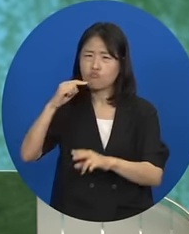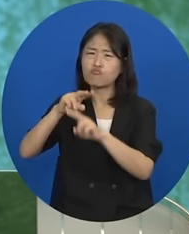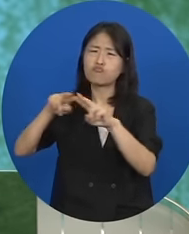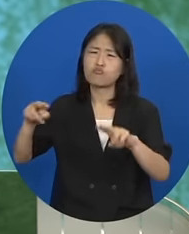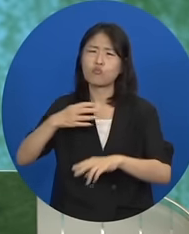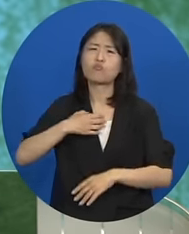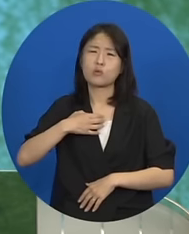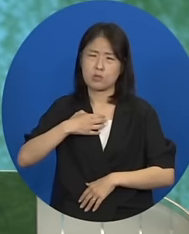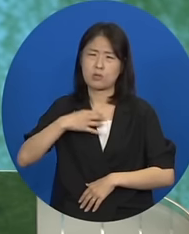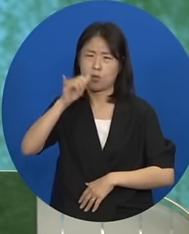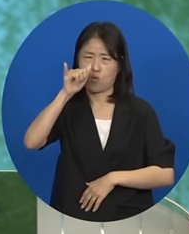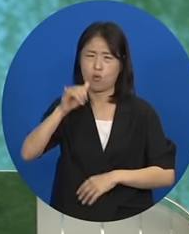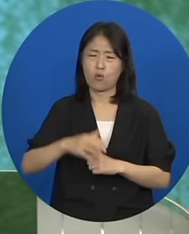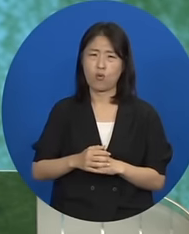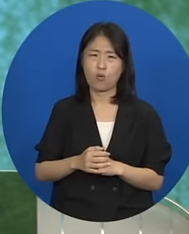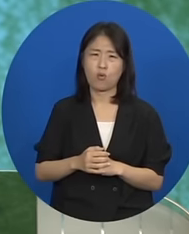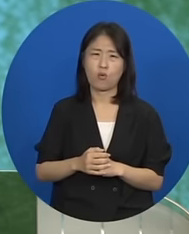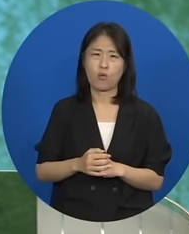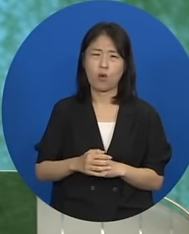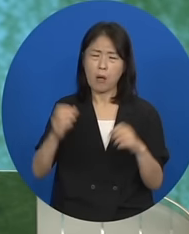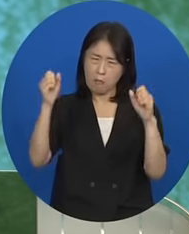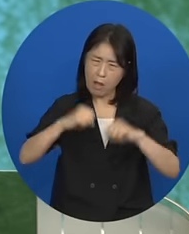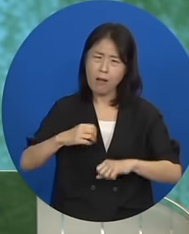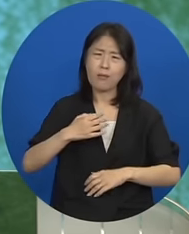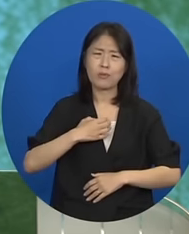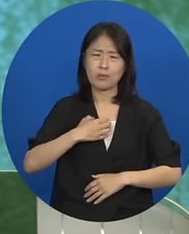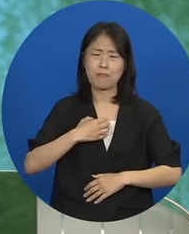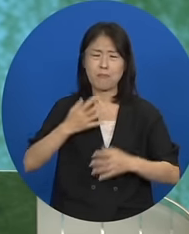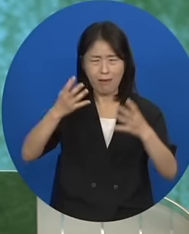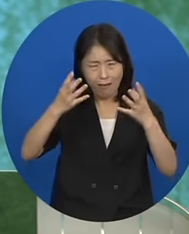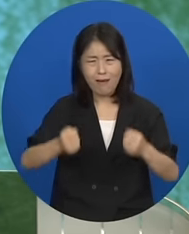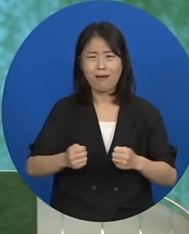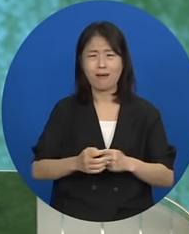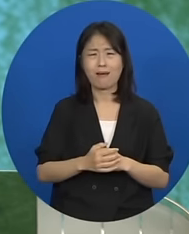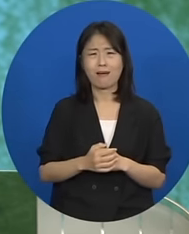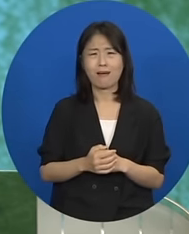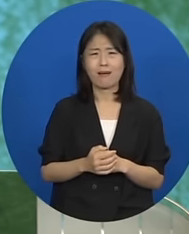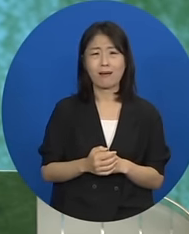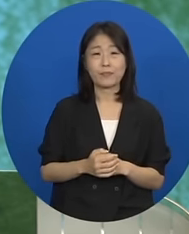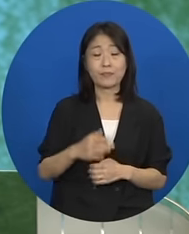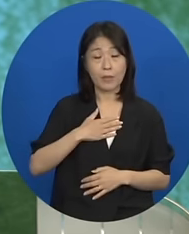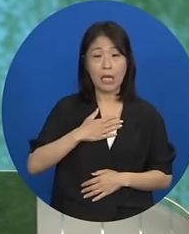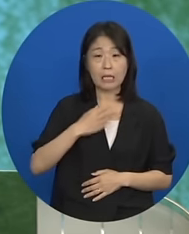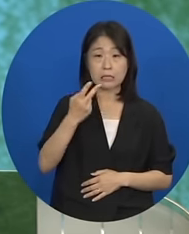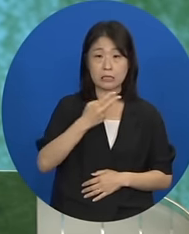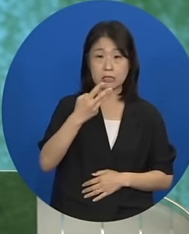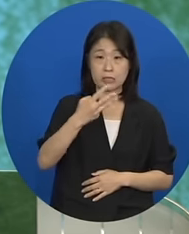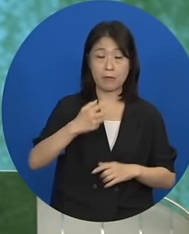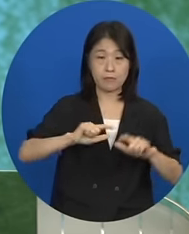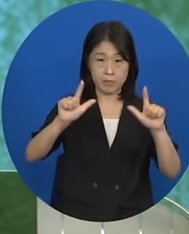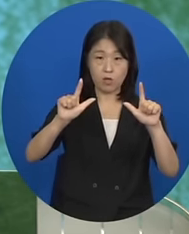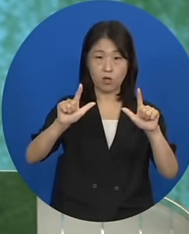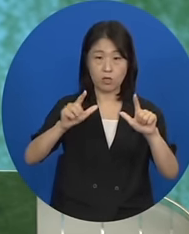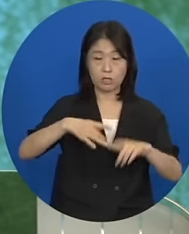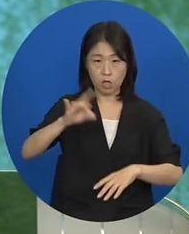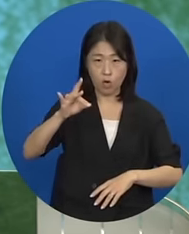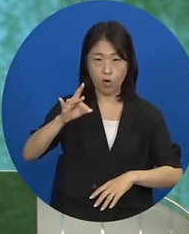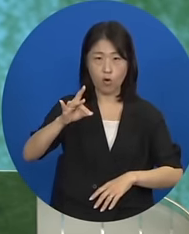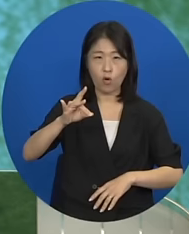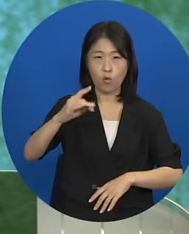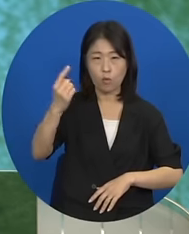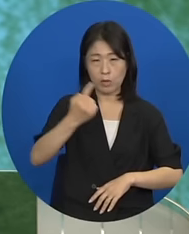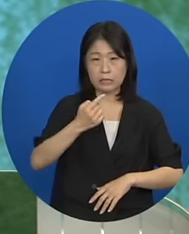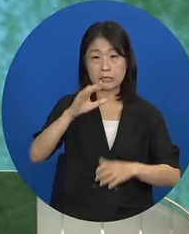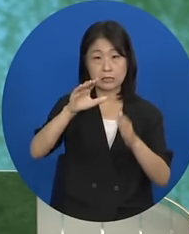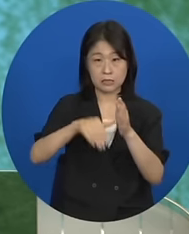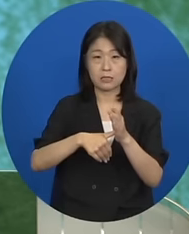그리고 정말 무너질 위기가 한두 번이 아니었죠 제가 2003년 12월에 2교회 처음 왔을 때